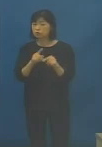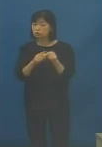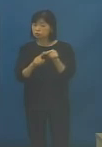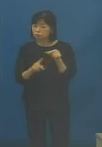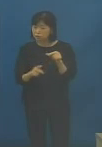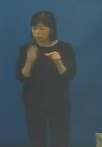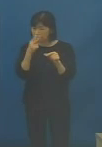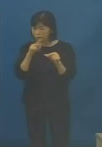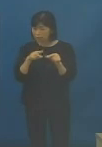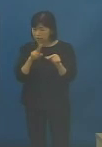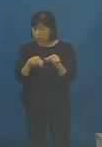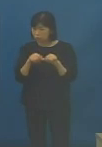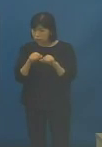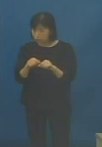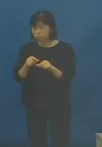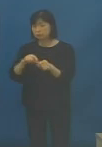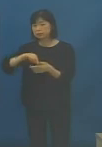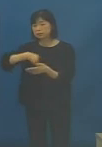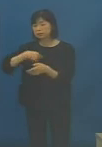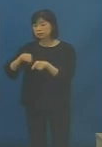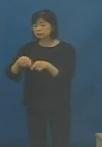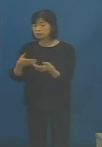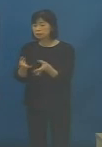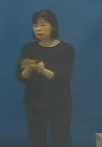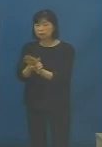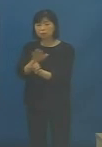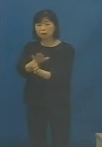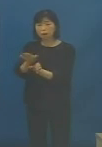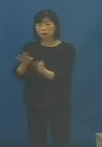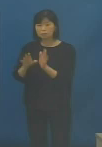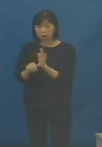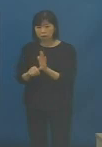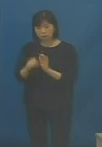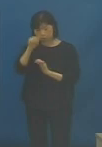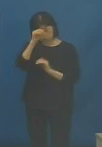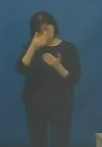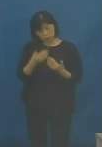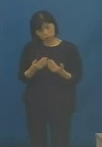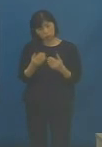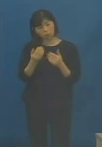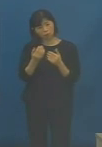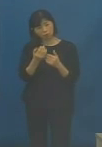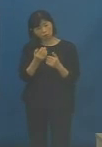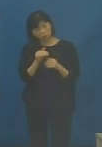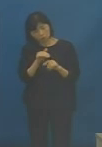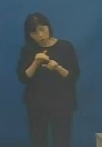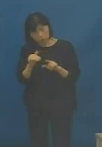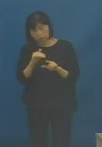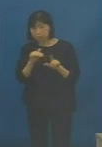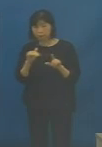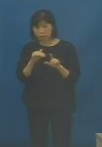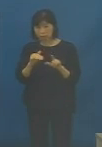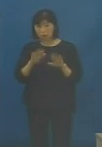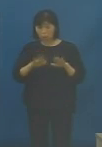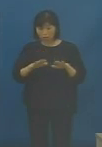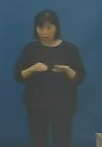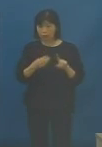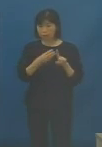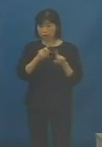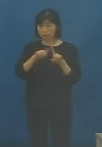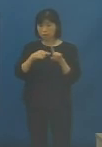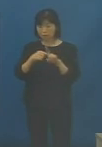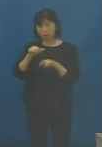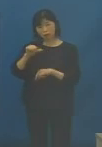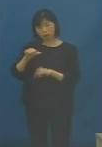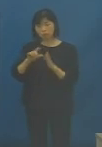治体であっても、そのかなりその重症度が今回のオミクロン株BA.5 は低いですから、